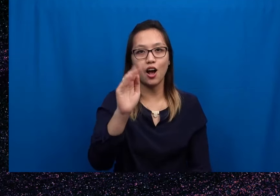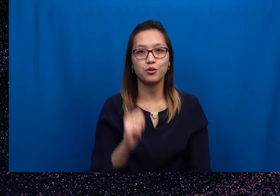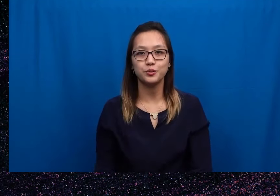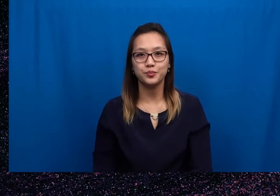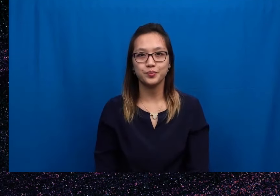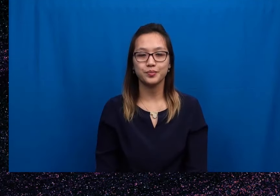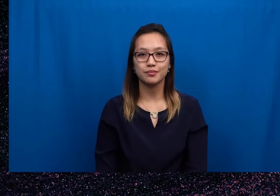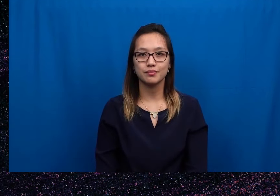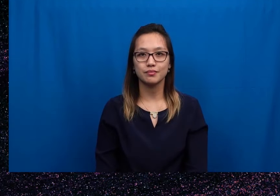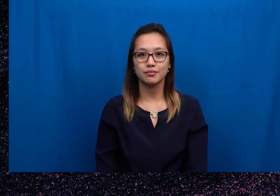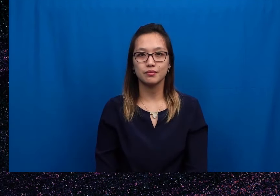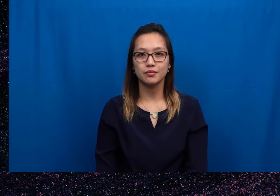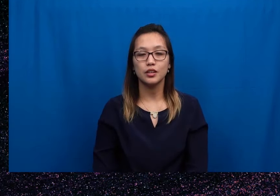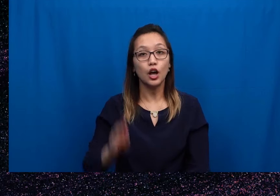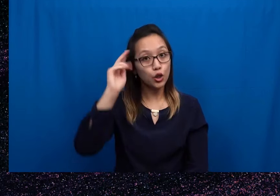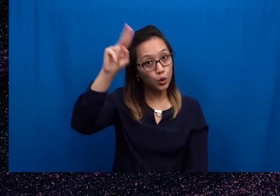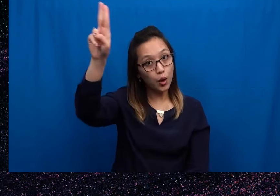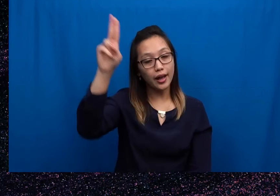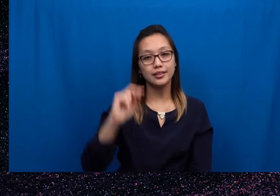Bahwa Tuhan